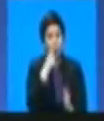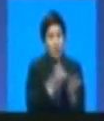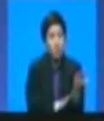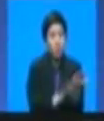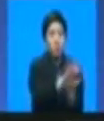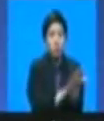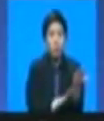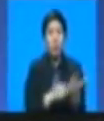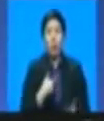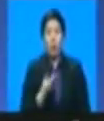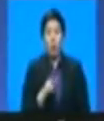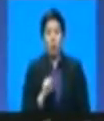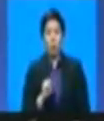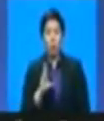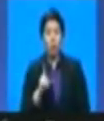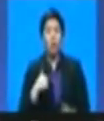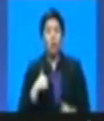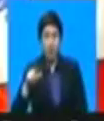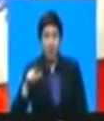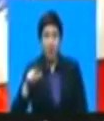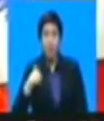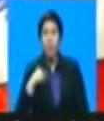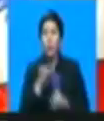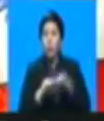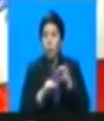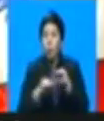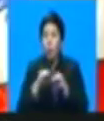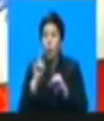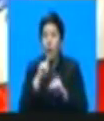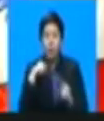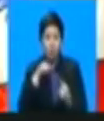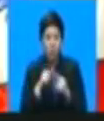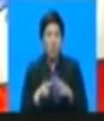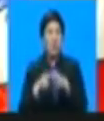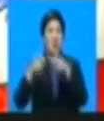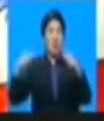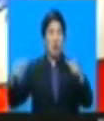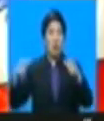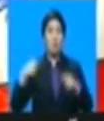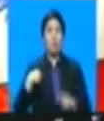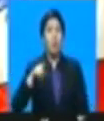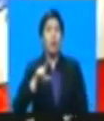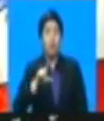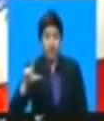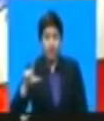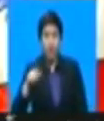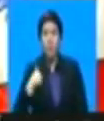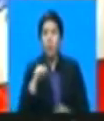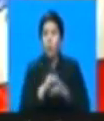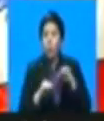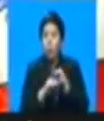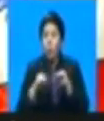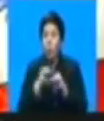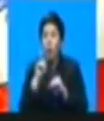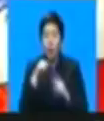ขยะช่วยให้ขออภัยค่ะอยากให้ช่วยกันมองว่าเป็นหน้าที่ของทุกคนต้องสร้างจิตสำนึกทั้งเด็ก